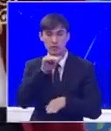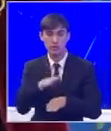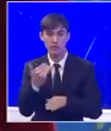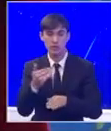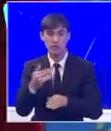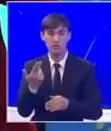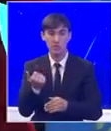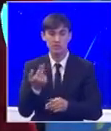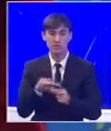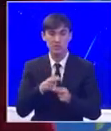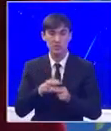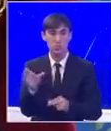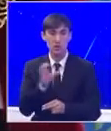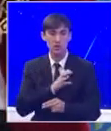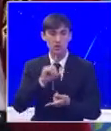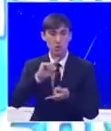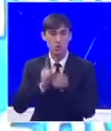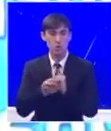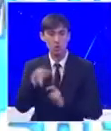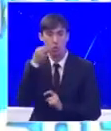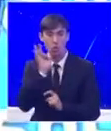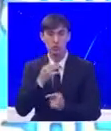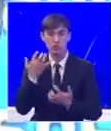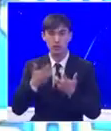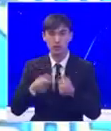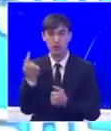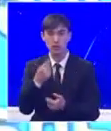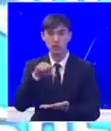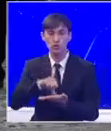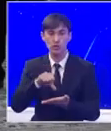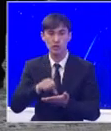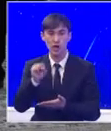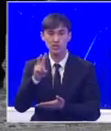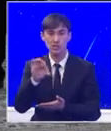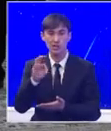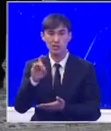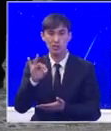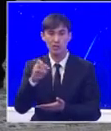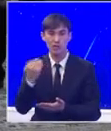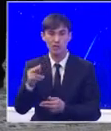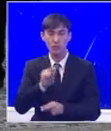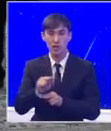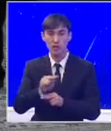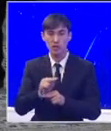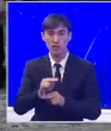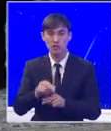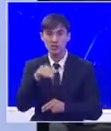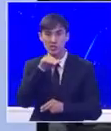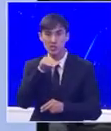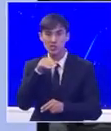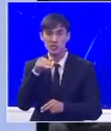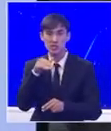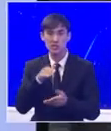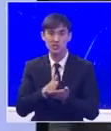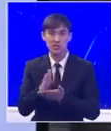и, конечно, это богатейший обмен опытом, считает один из участников Асылбек Мергенбаев. Его педагогический стаж свыше 15